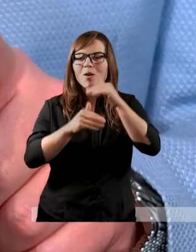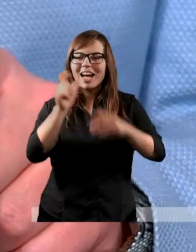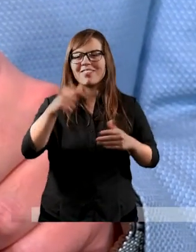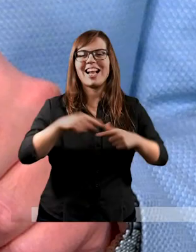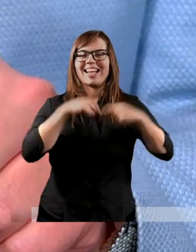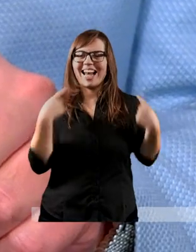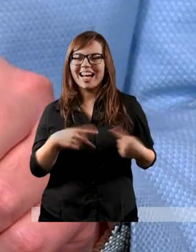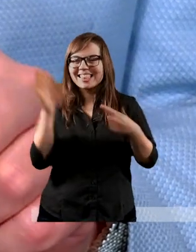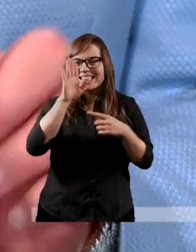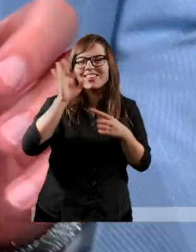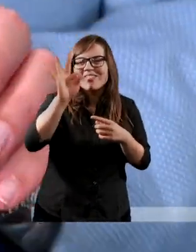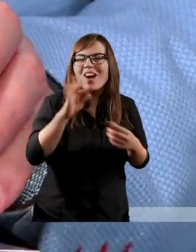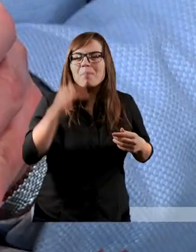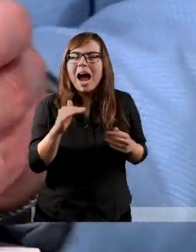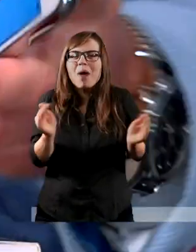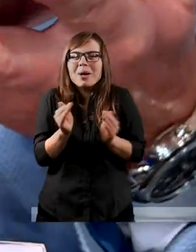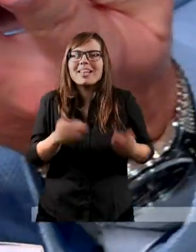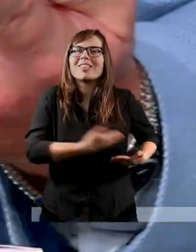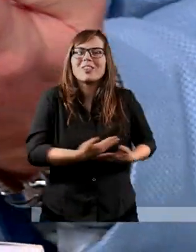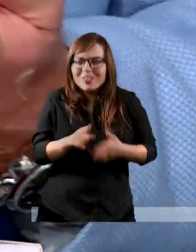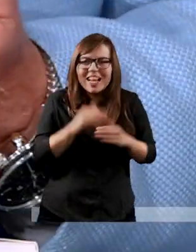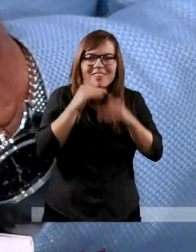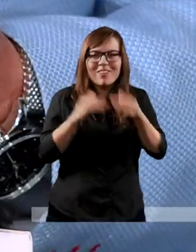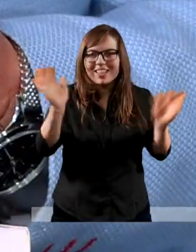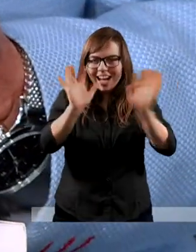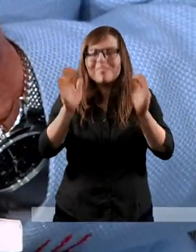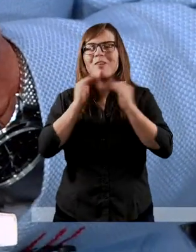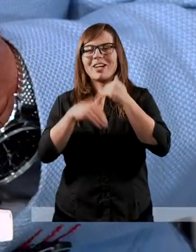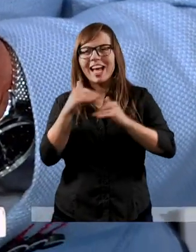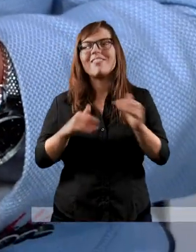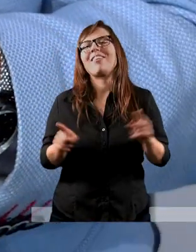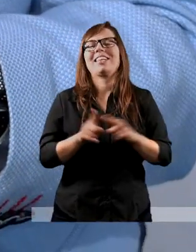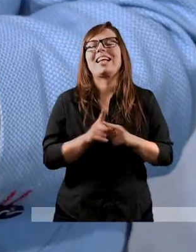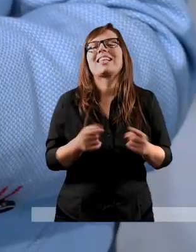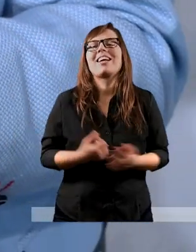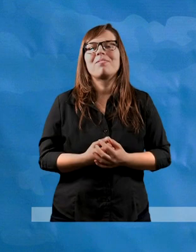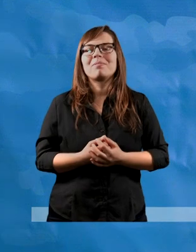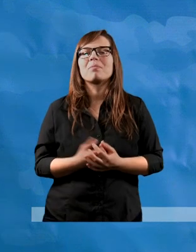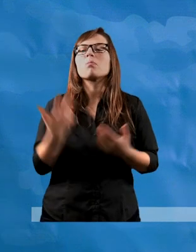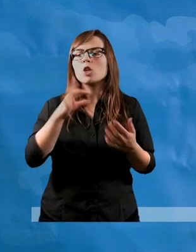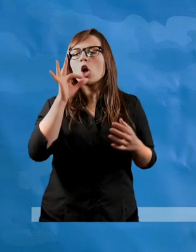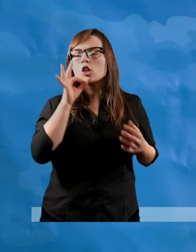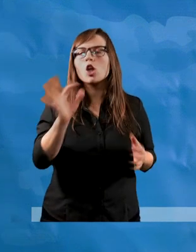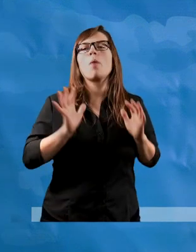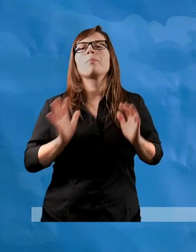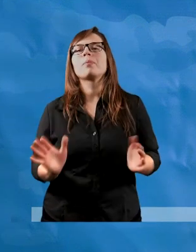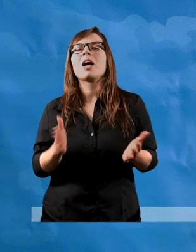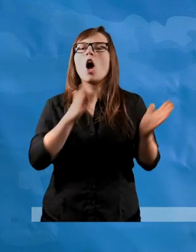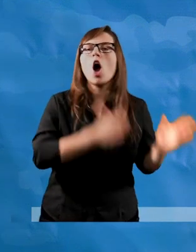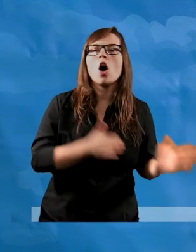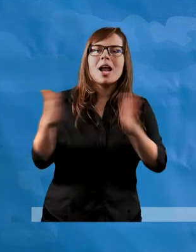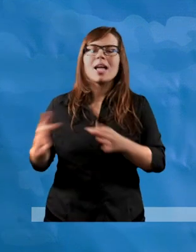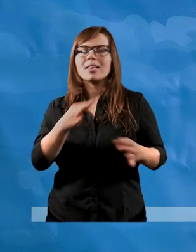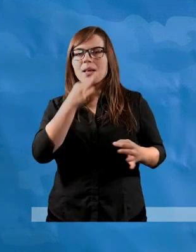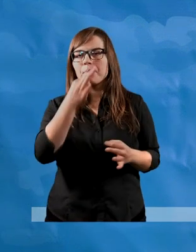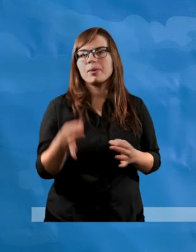serdecznie i twojego małego dzidziusia. To jest niesamowity sukces, to prawda. No dobrze, kolejne